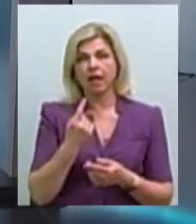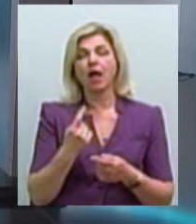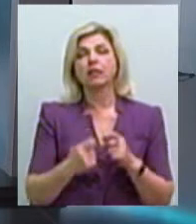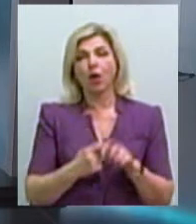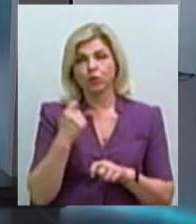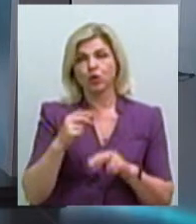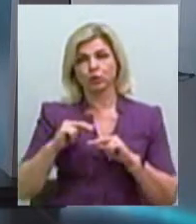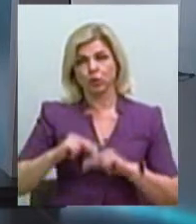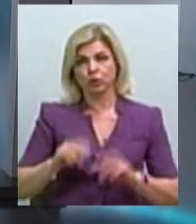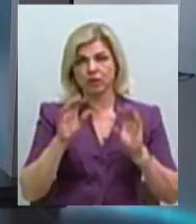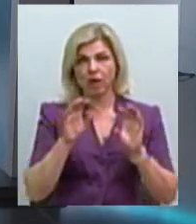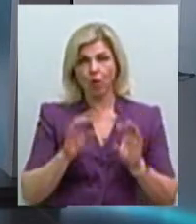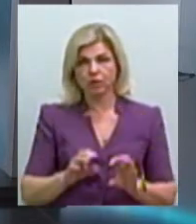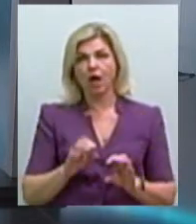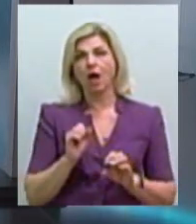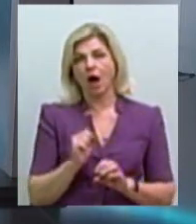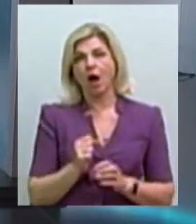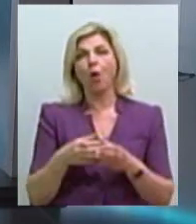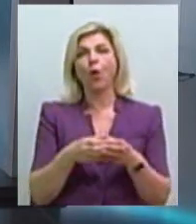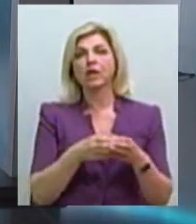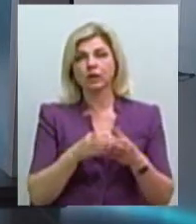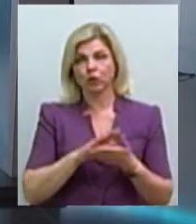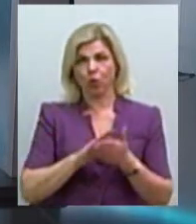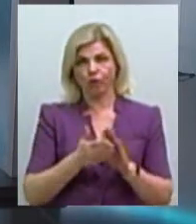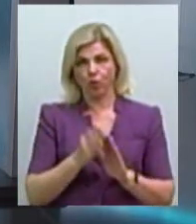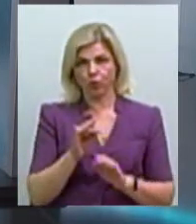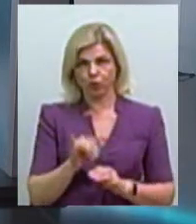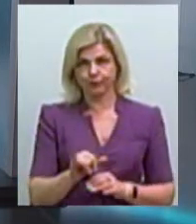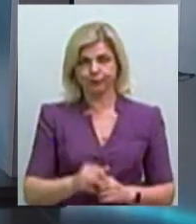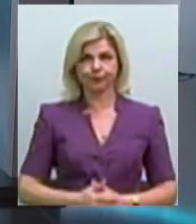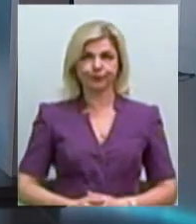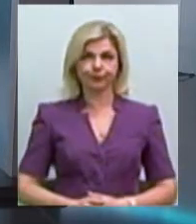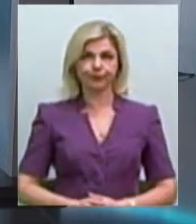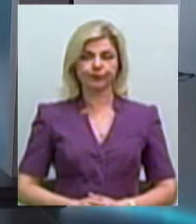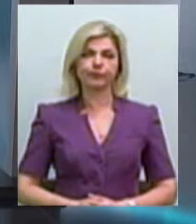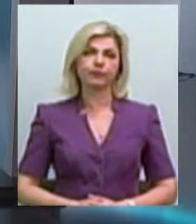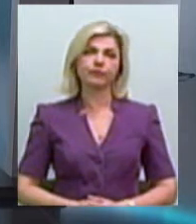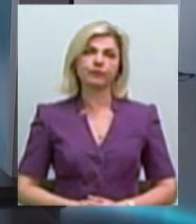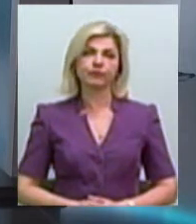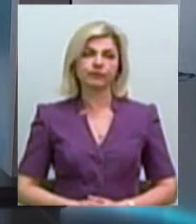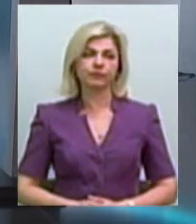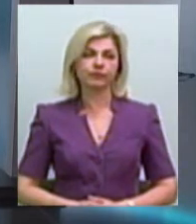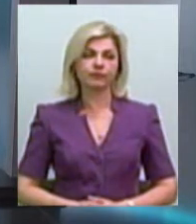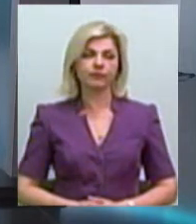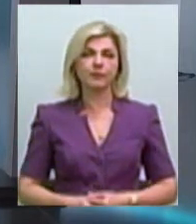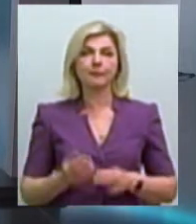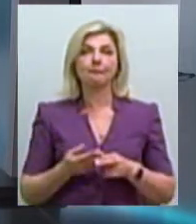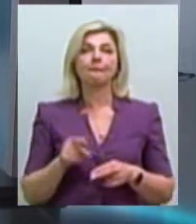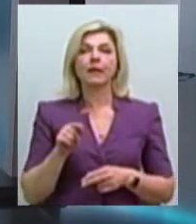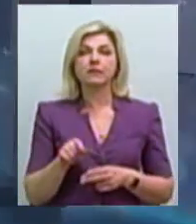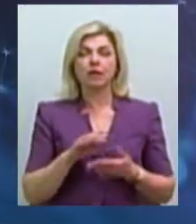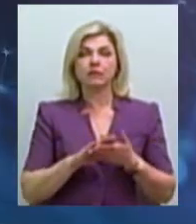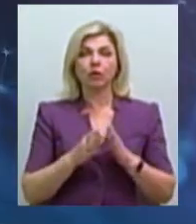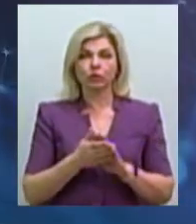трудового законодавства, а саме колективного договору. Колективного договору. Ця ситуація, я